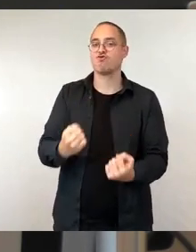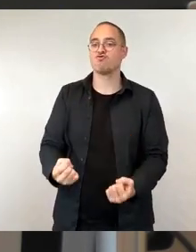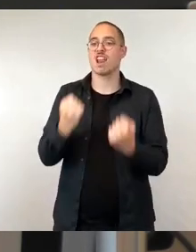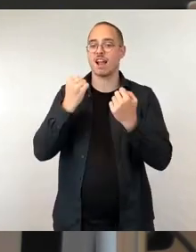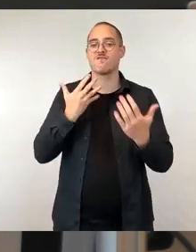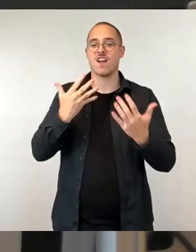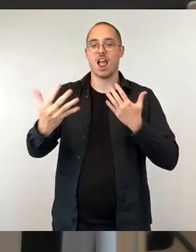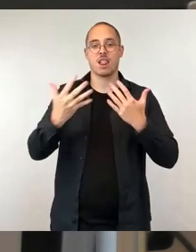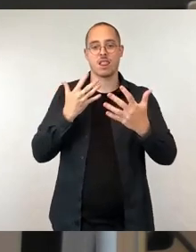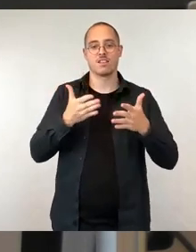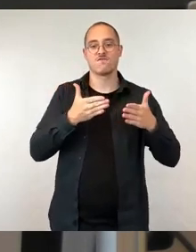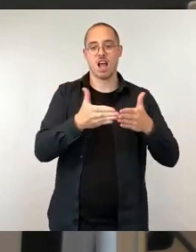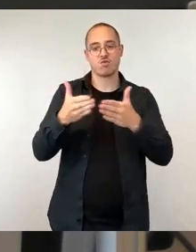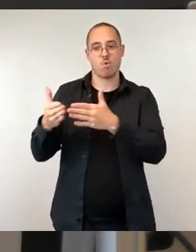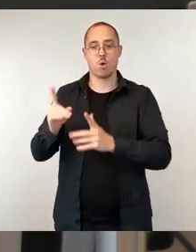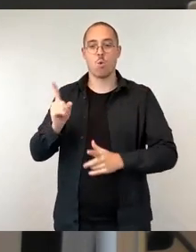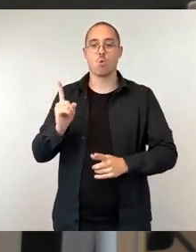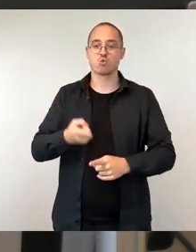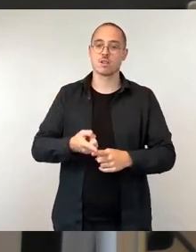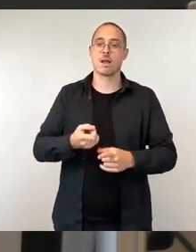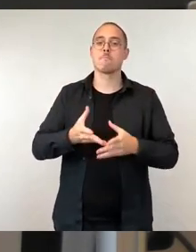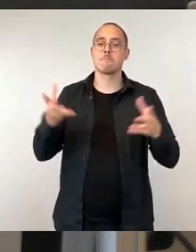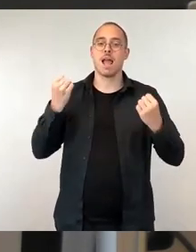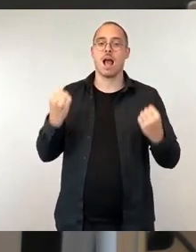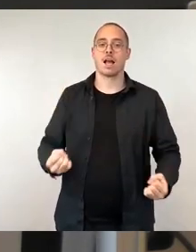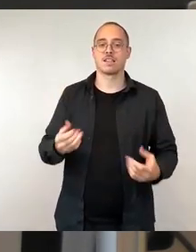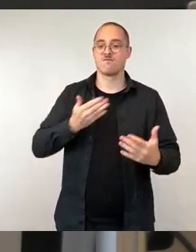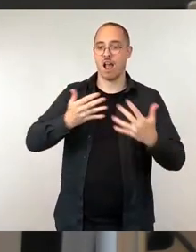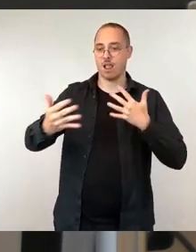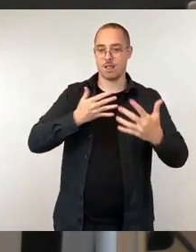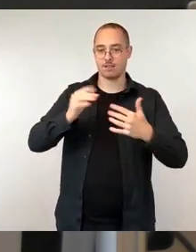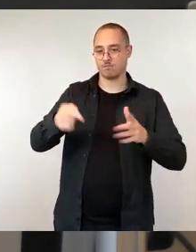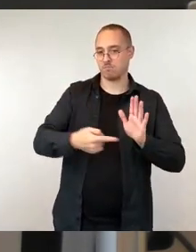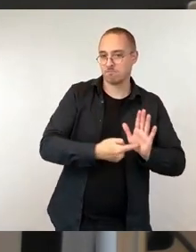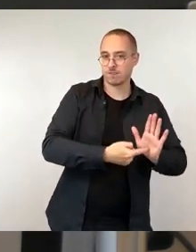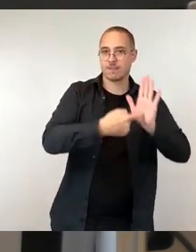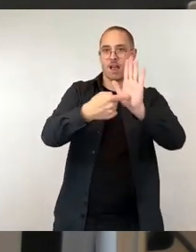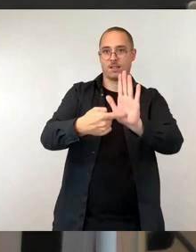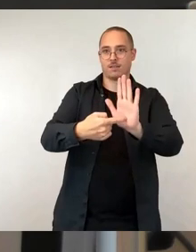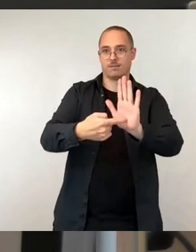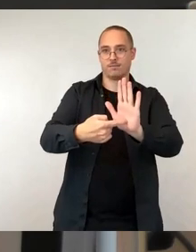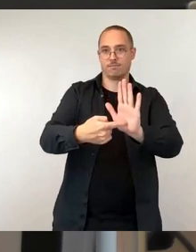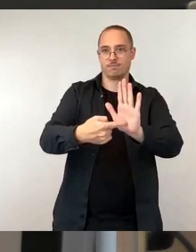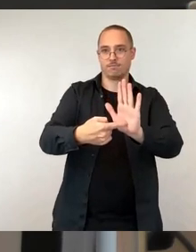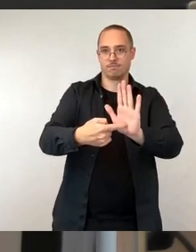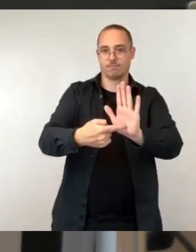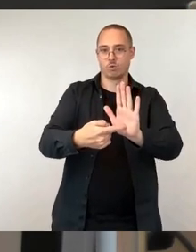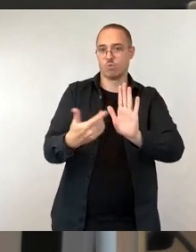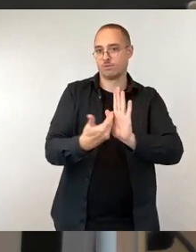die Mehrheitsverhältnisse im Stadtrat besser widerspiegelt. Das heißt, wenn